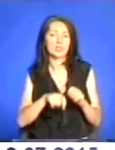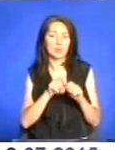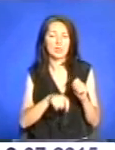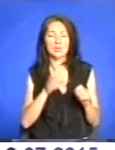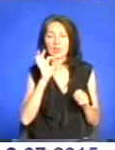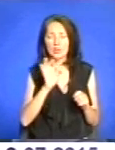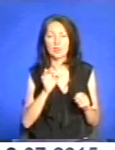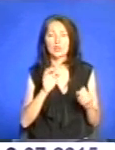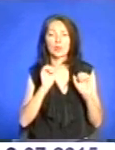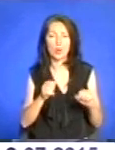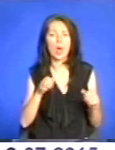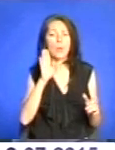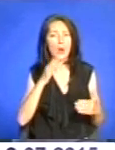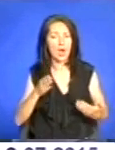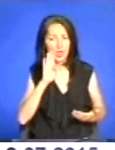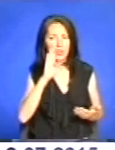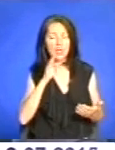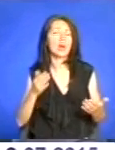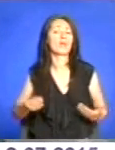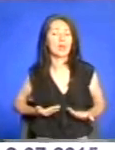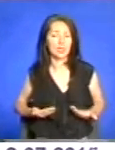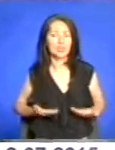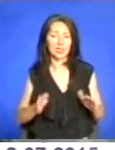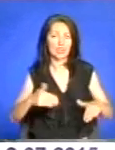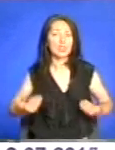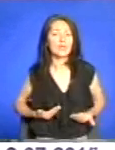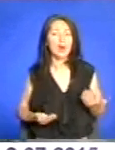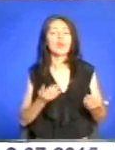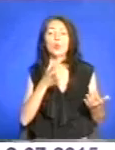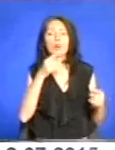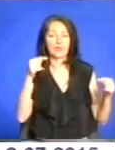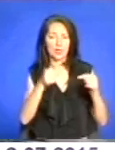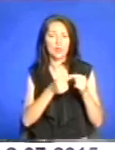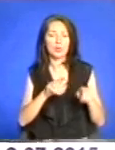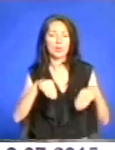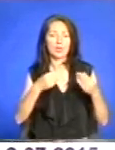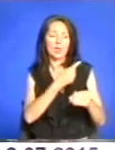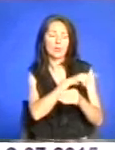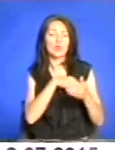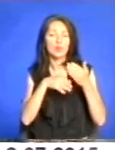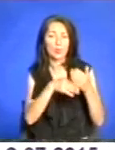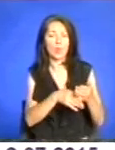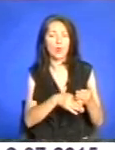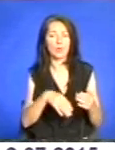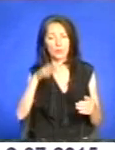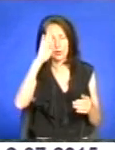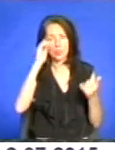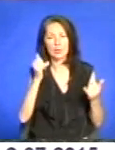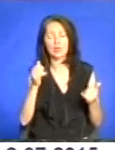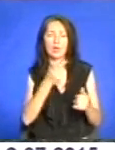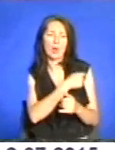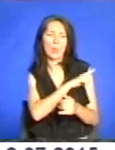жінка вижити, якби вчасно звернулася по медичну допомогу. Що ж до підозрюваного, то чоловік наразі проходить медкомісію на